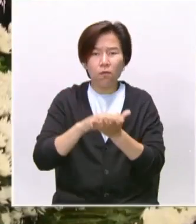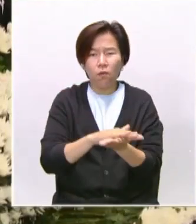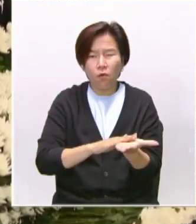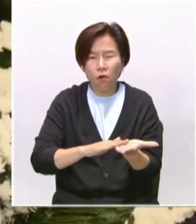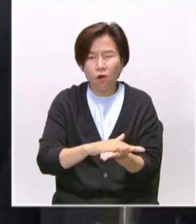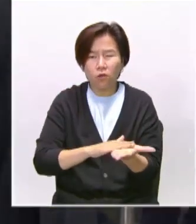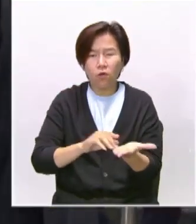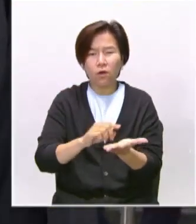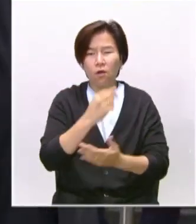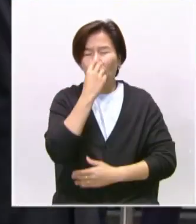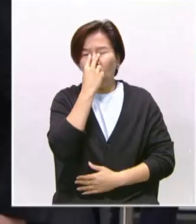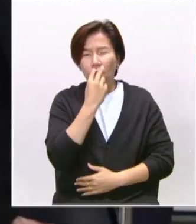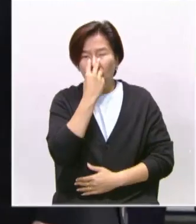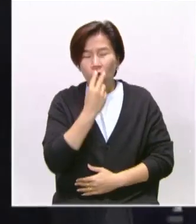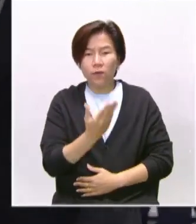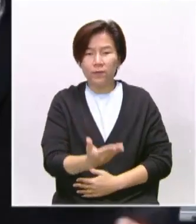ครับ